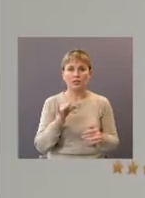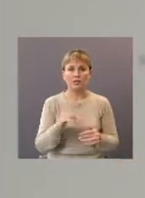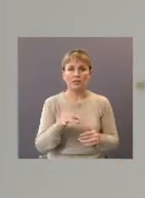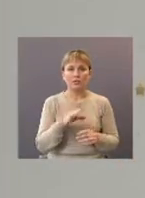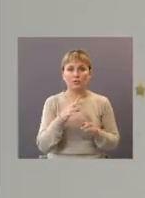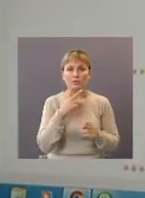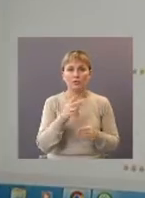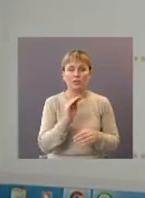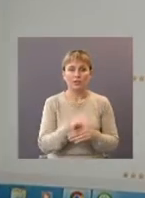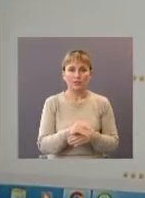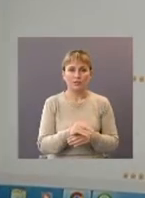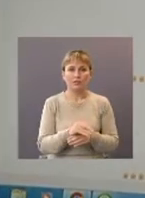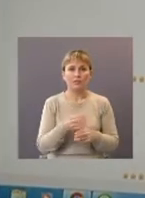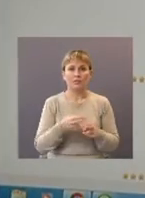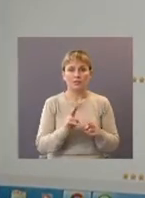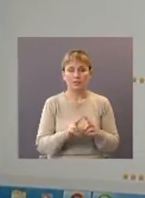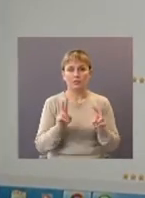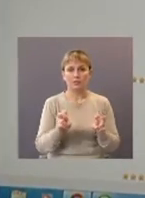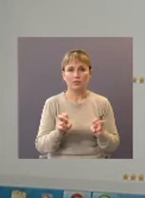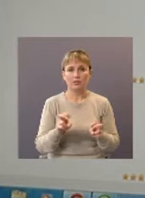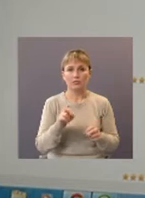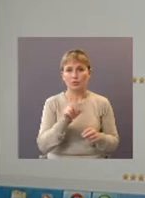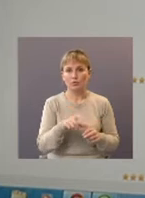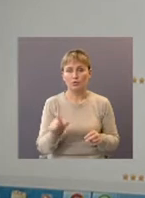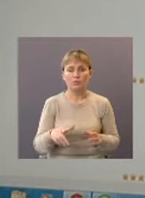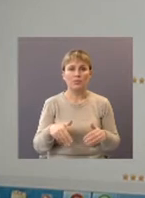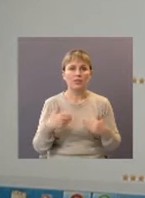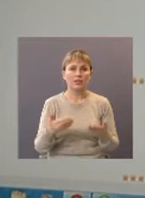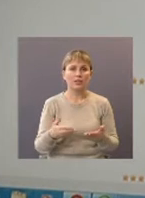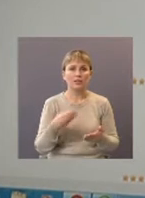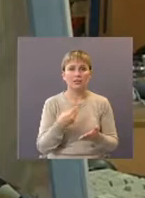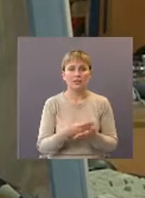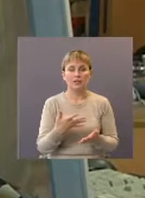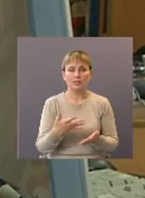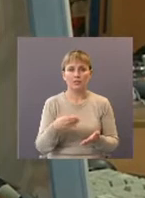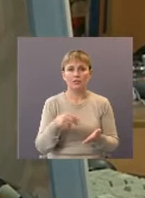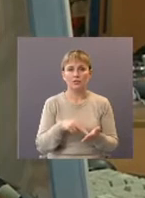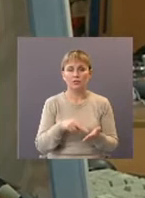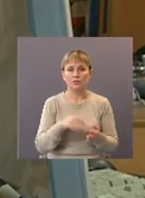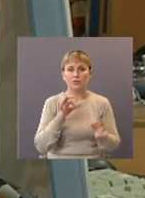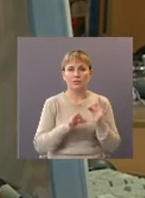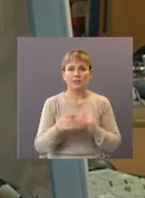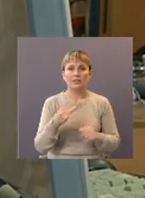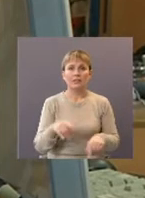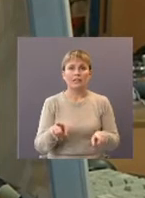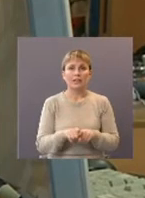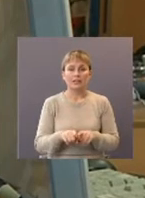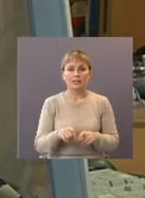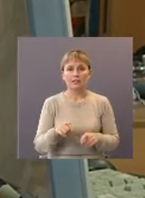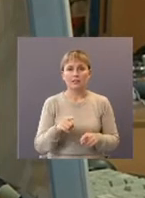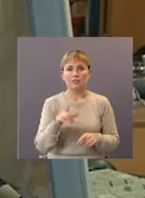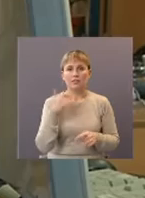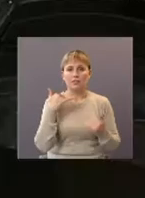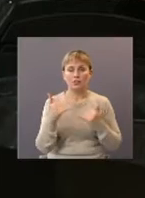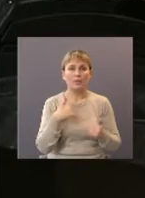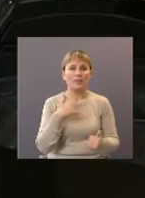видом дополнительного бонуса к контрацептивам предприимчивые люди предлагают дорогостоящие элитные напитки. В один из таких своеобразных колл-центров